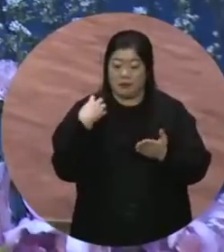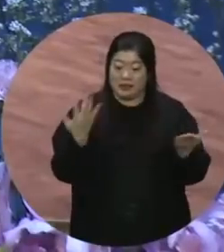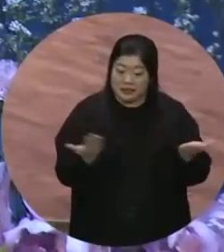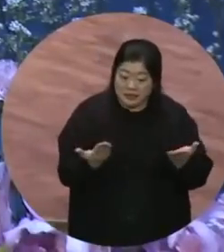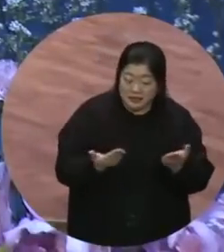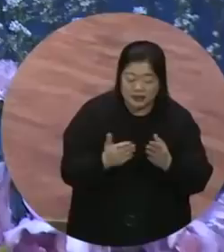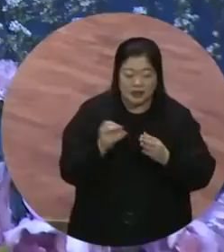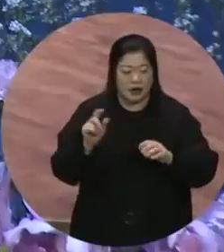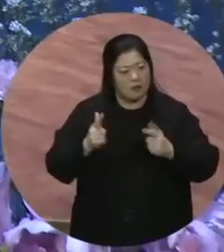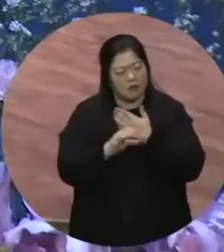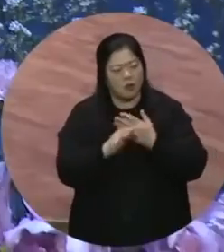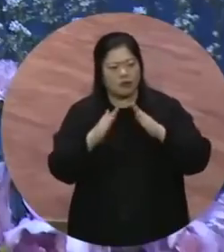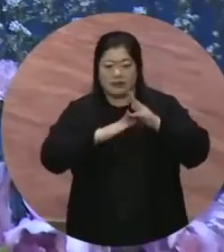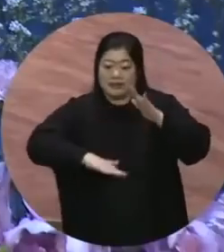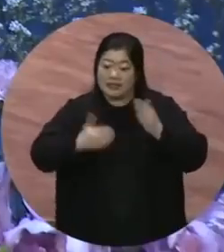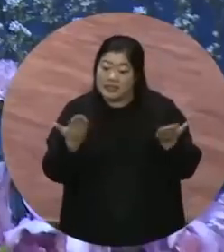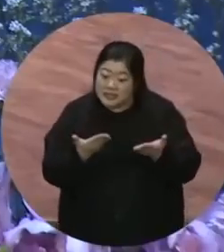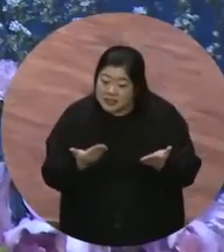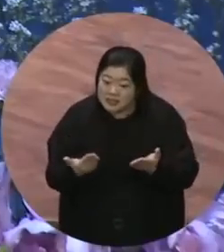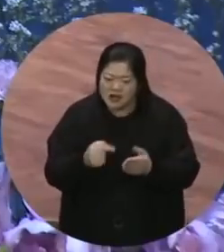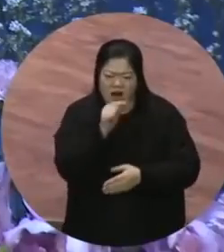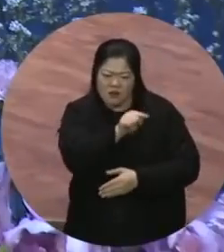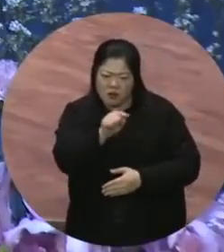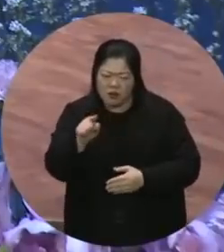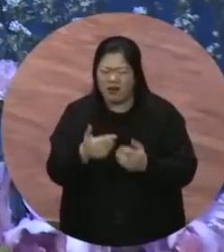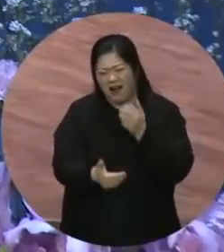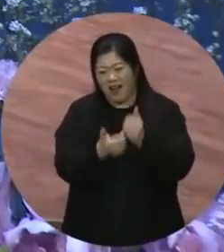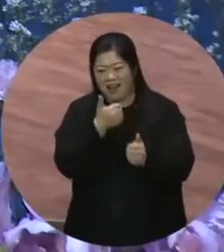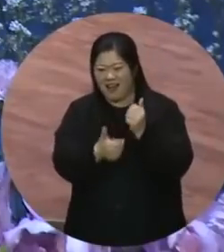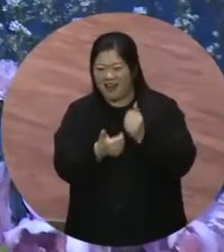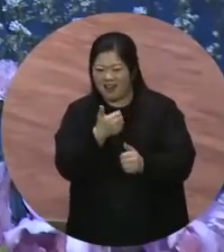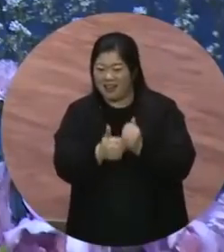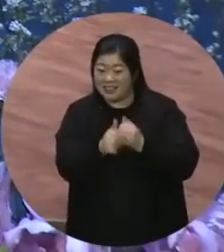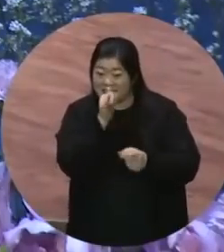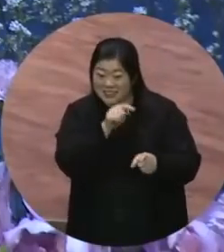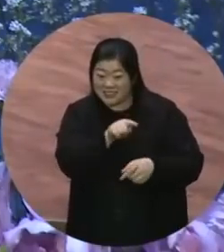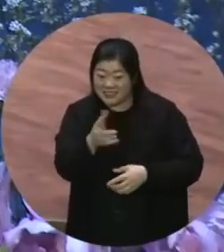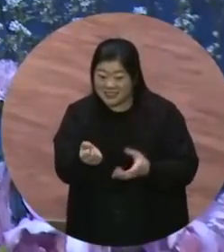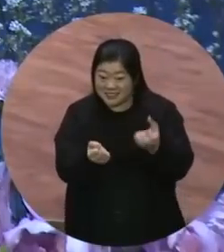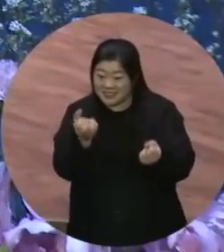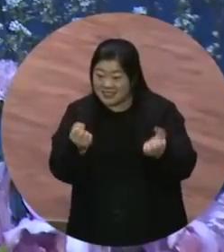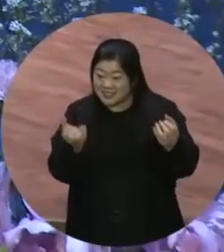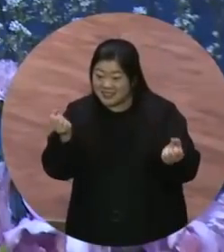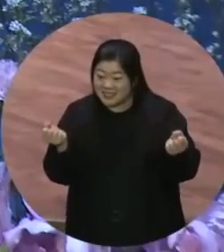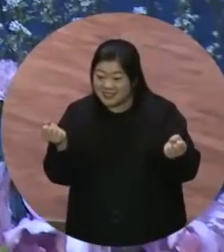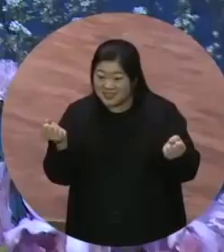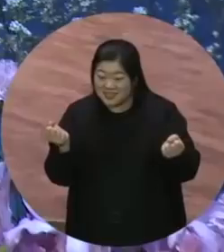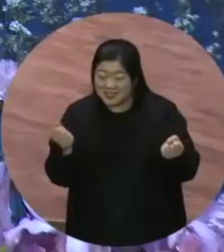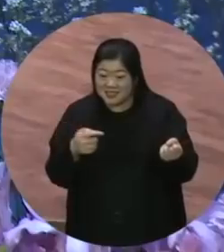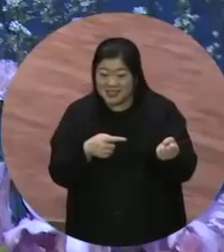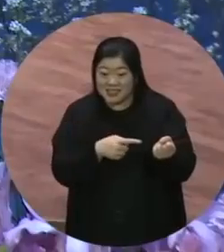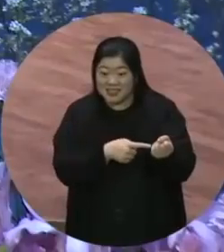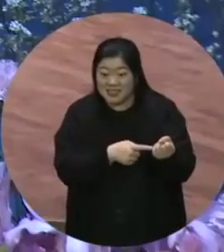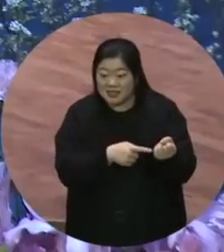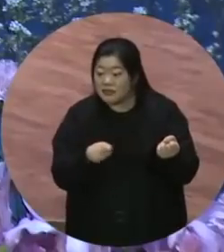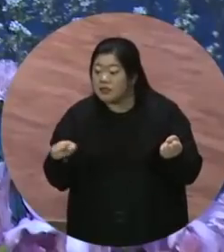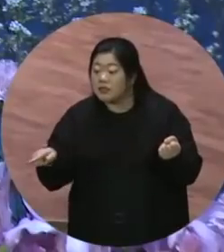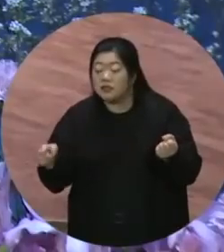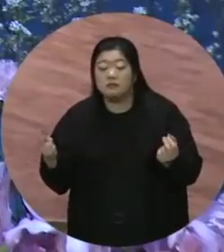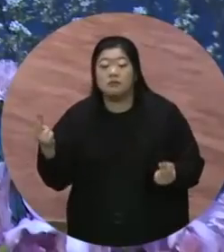가지 안팎으로 있는 갈등들, 문제들, 사건들, 그거 얼마나 사치스러운 말인 줄